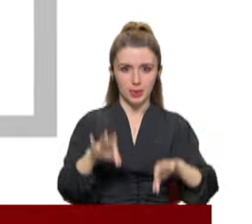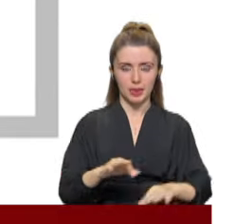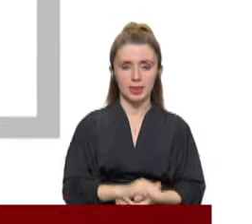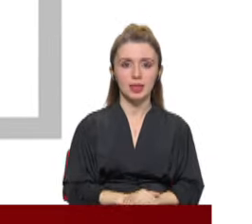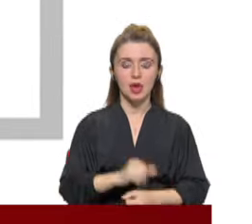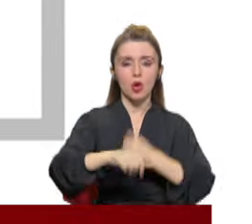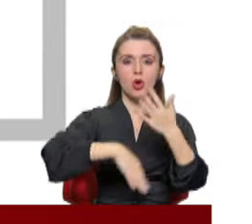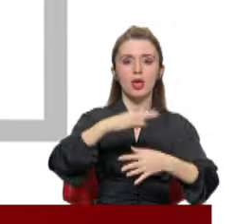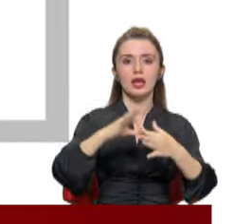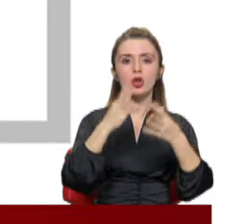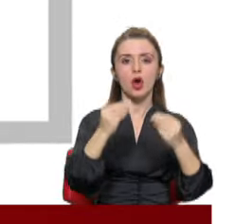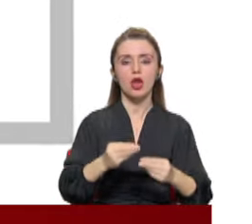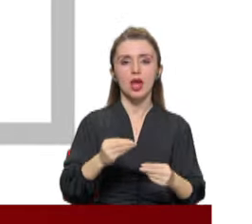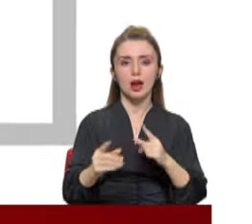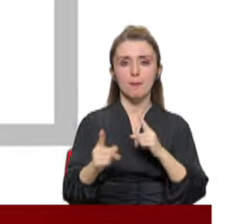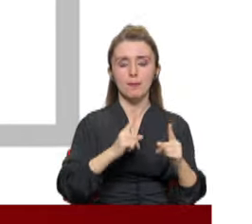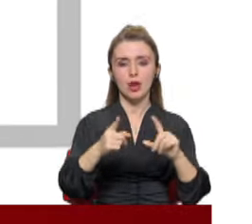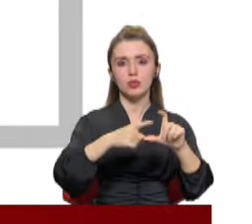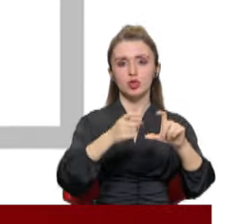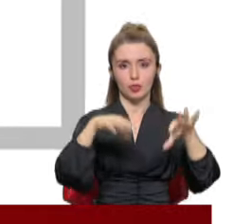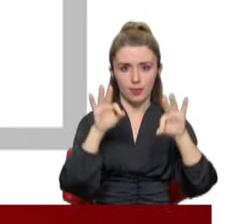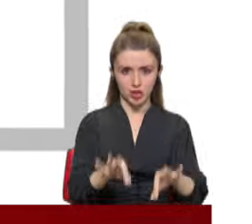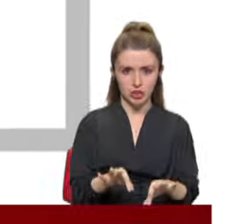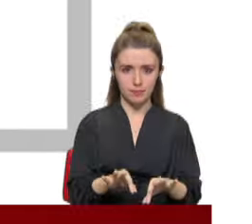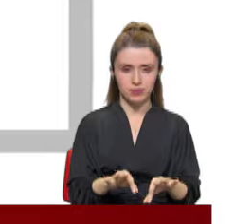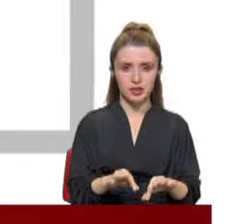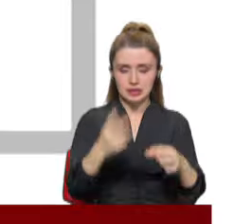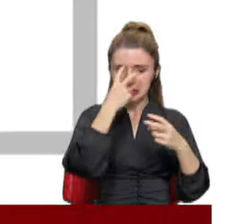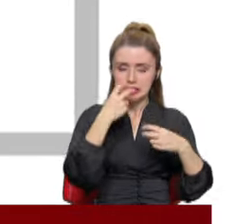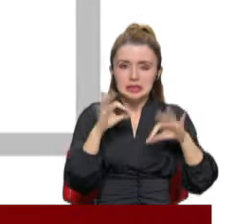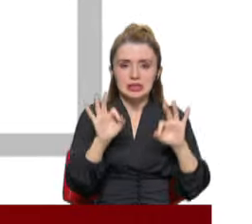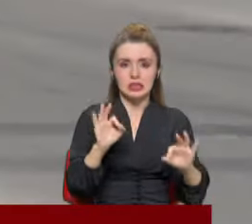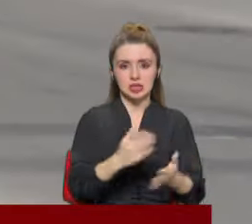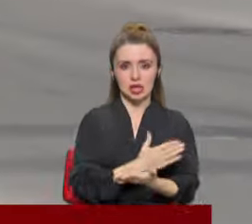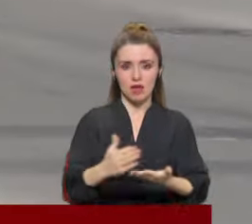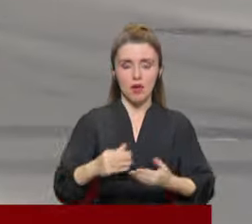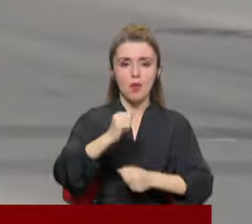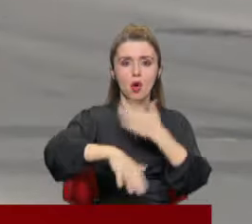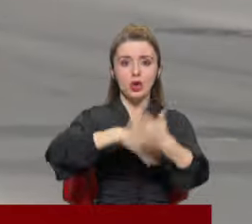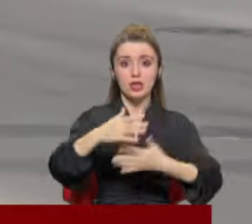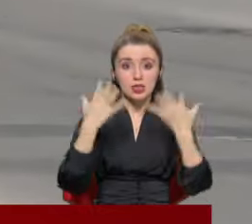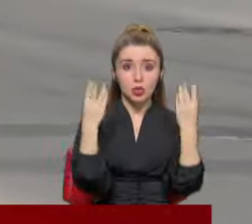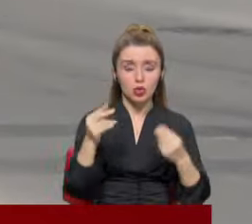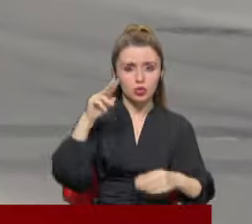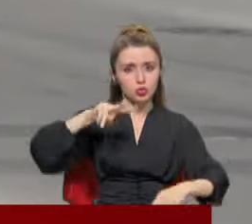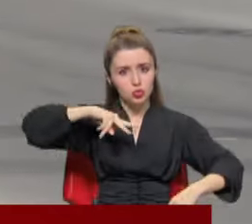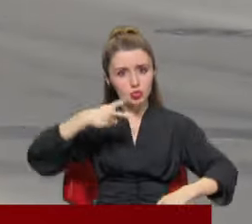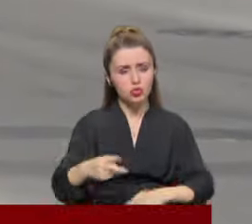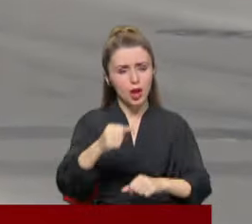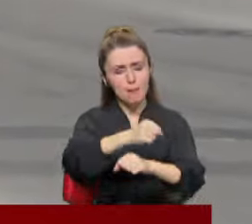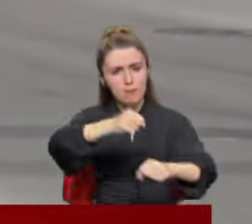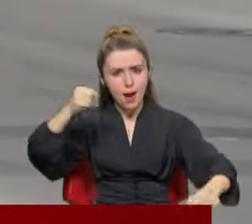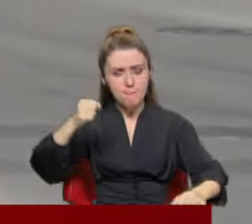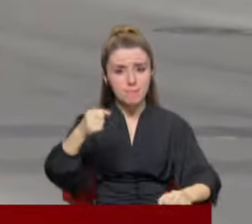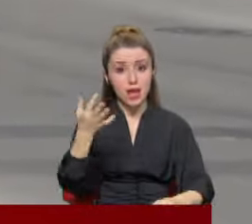başlanmıştır. Olayla ilgili olarak adli ve idari soruşturma başlatılarak titizlikle sürdürülmektedir. Olay nasıl oldu? Düştü mü? Darp mı